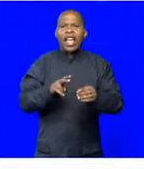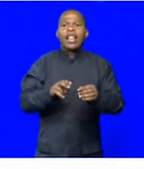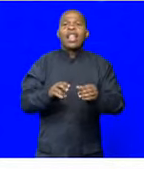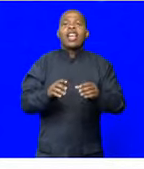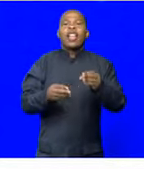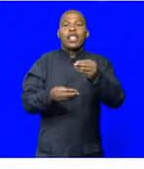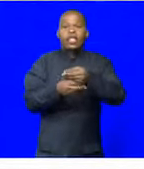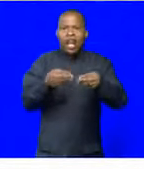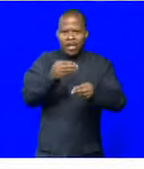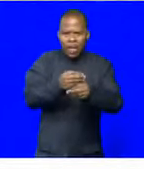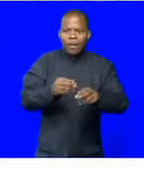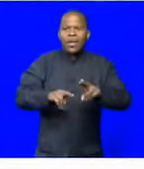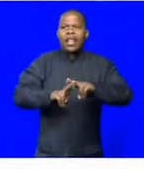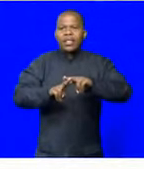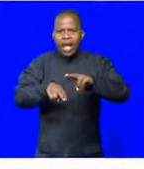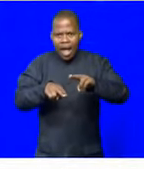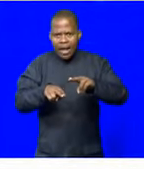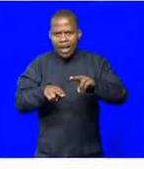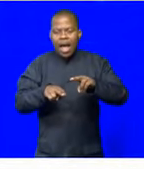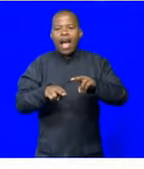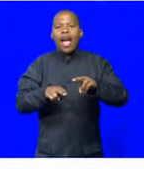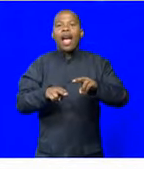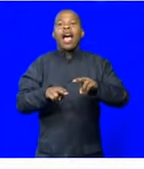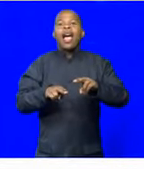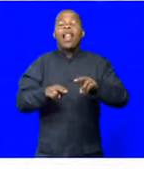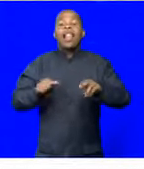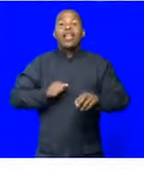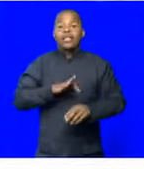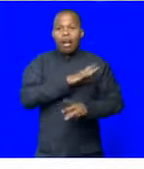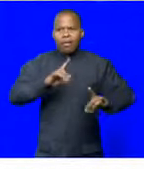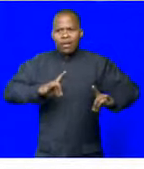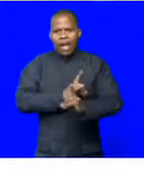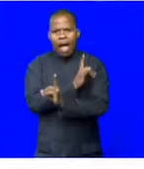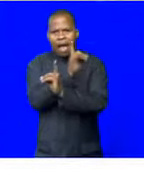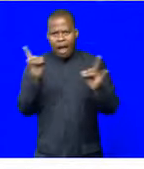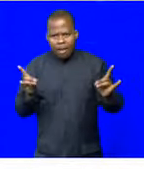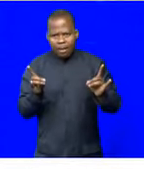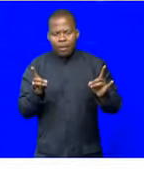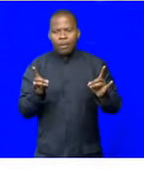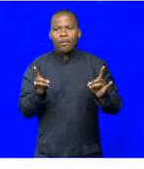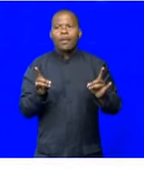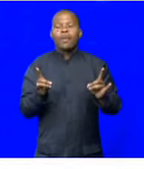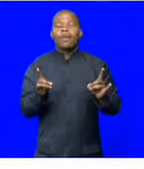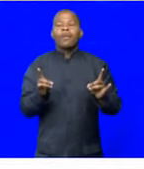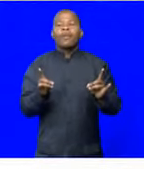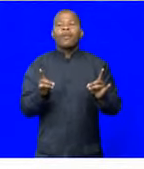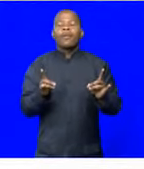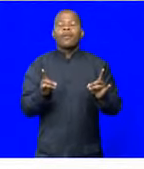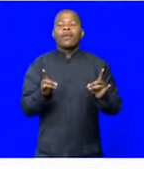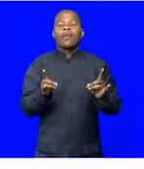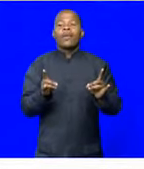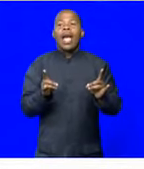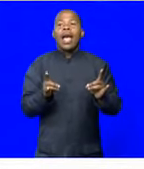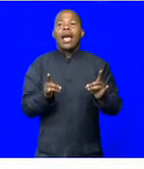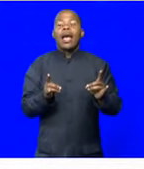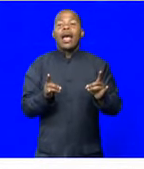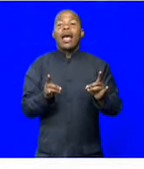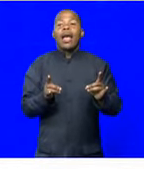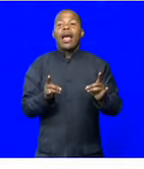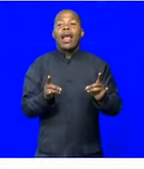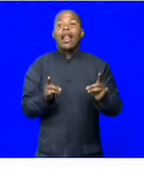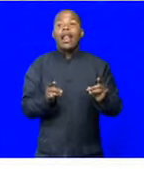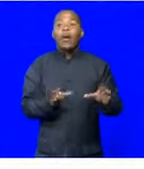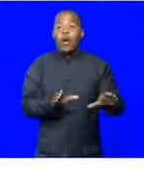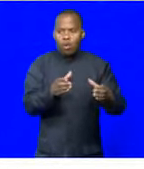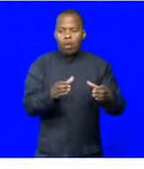sebagcugcuteli. Bagcugcuteli basenhlambeni bonke baphelele bangu-24. Ngibo laba fakele sicelo enkundleni kusukumisa